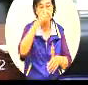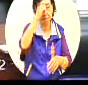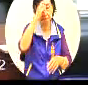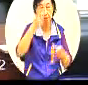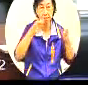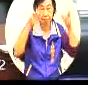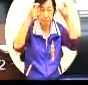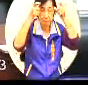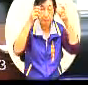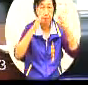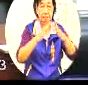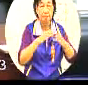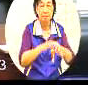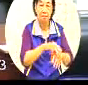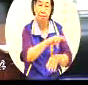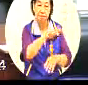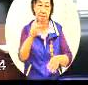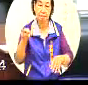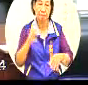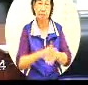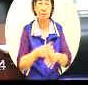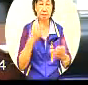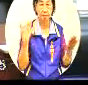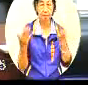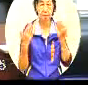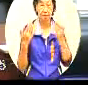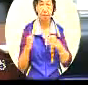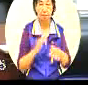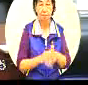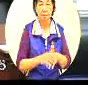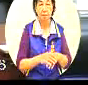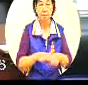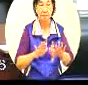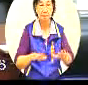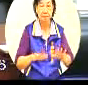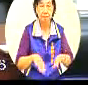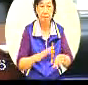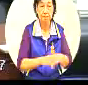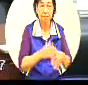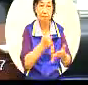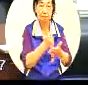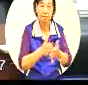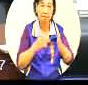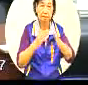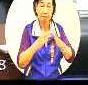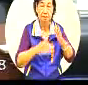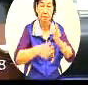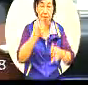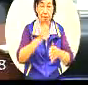到，所以在这个住的方面我们是不是请市长能够来说明一下，